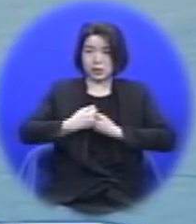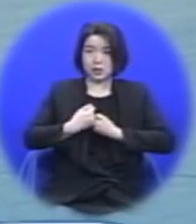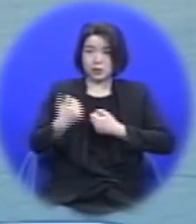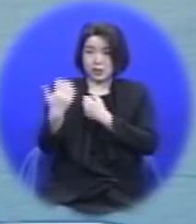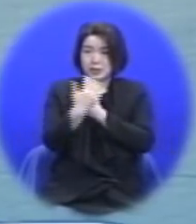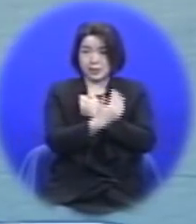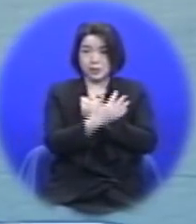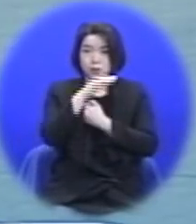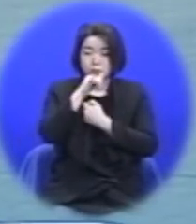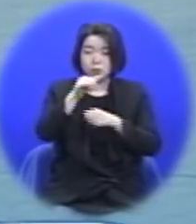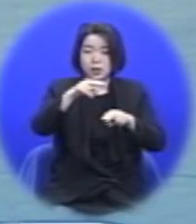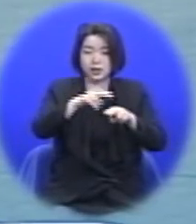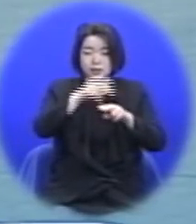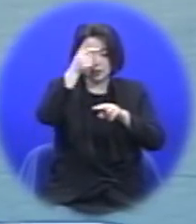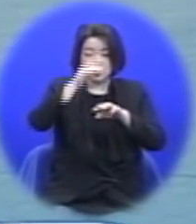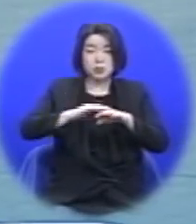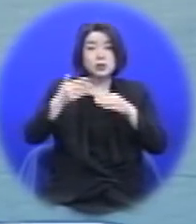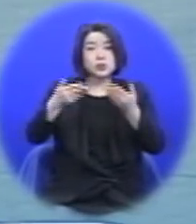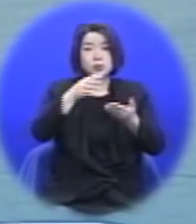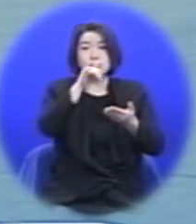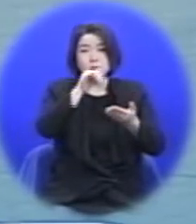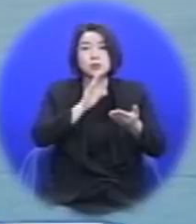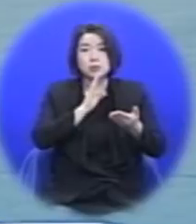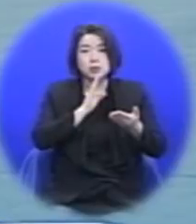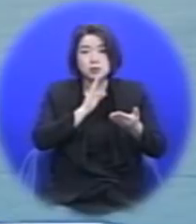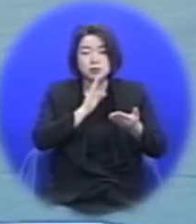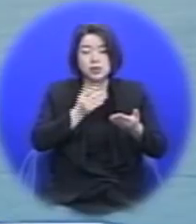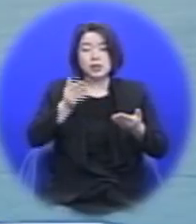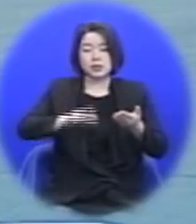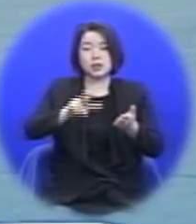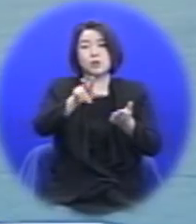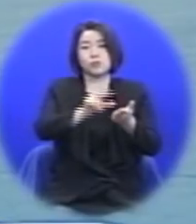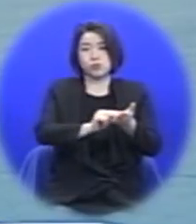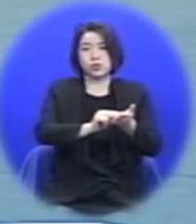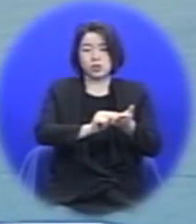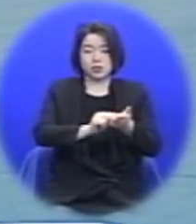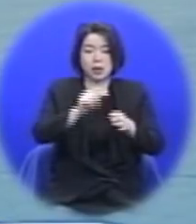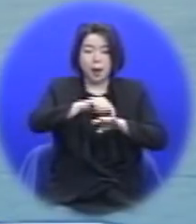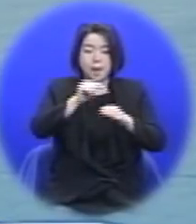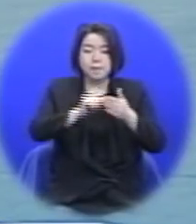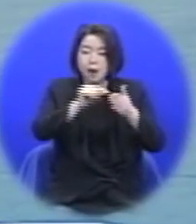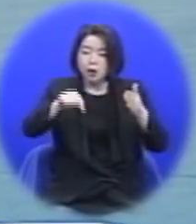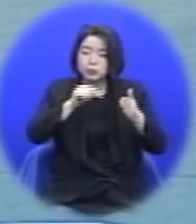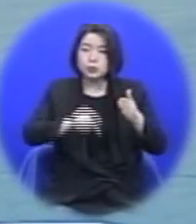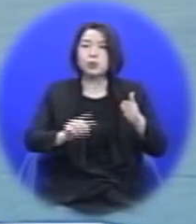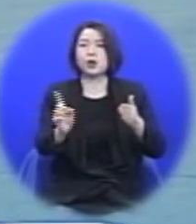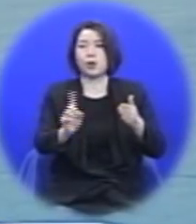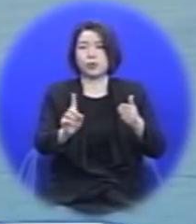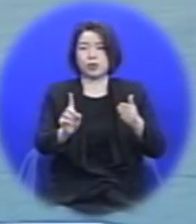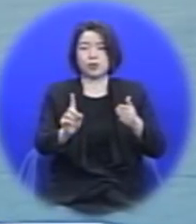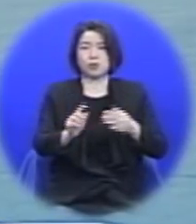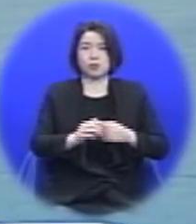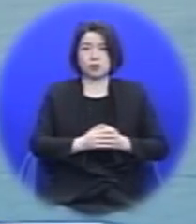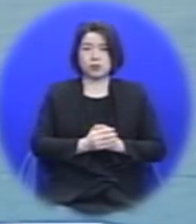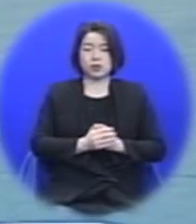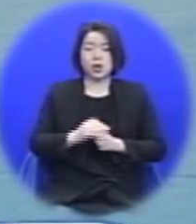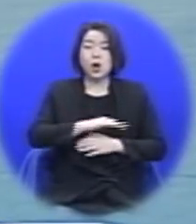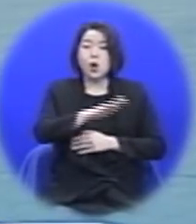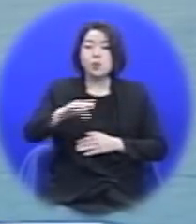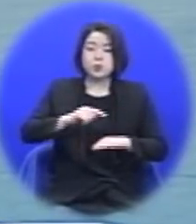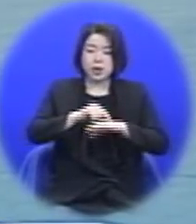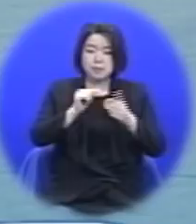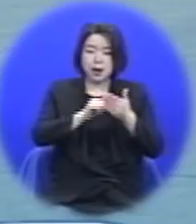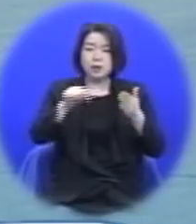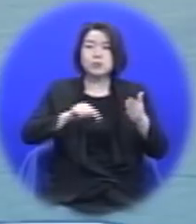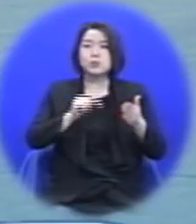이렇게 앉아서 예배를 드립니다. 그런데 문제는 우리들의 마음이 어떠냐 하는 것입니다. 우리들의